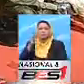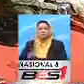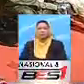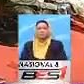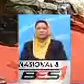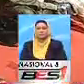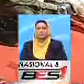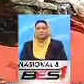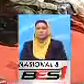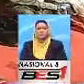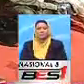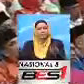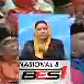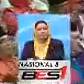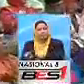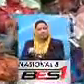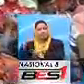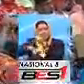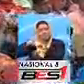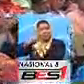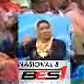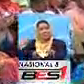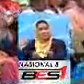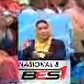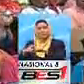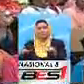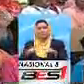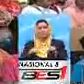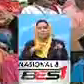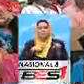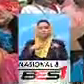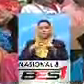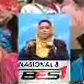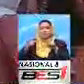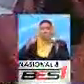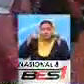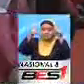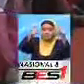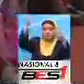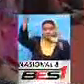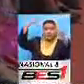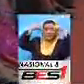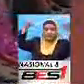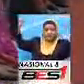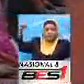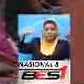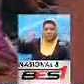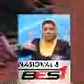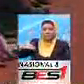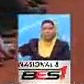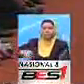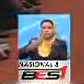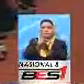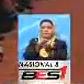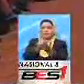2016 sama seperti tahun terdahulu perhimpunan akan didahlui dengan taklimat presiden sebelum disusuli perhimpunan serentak